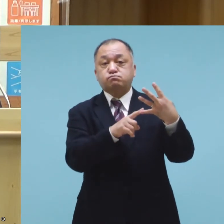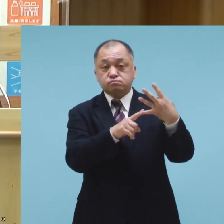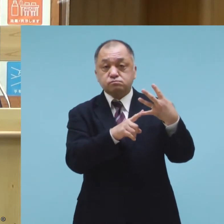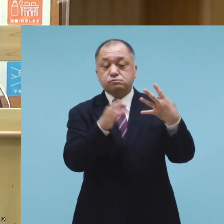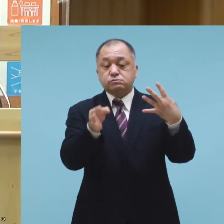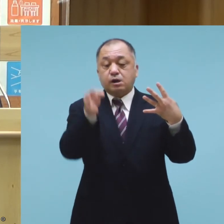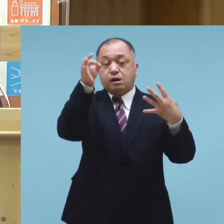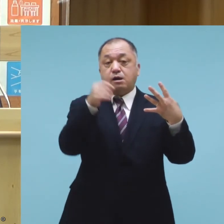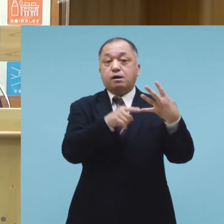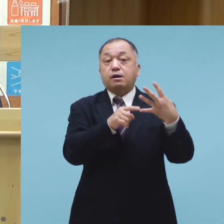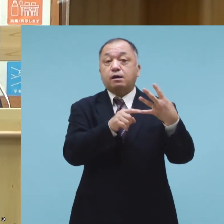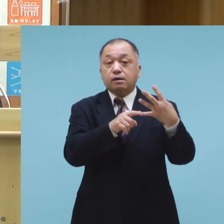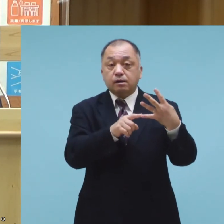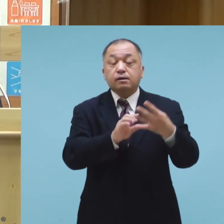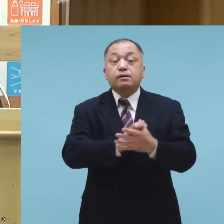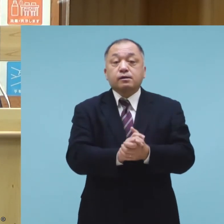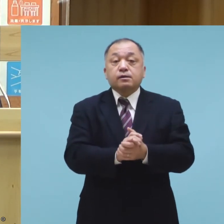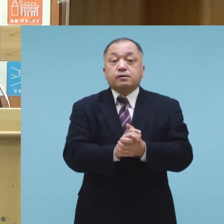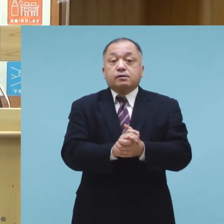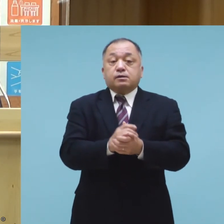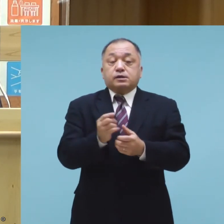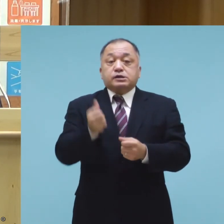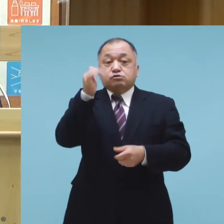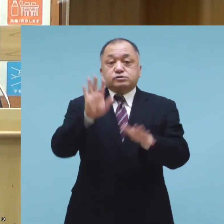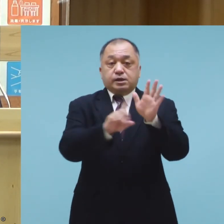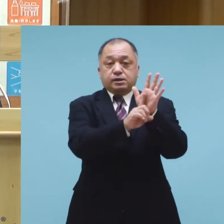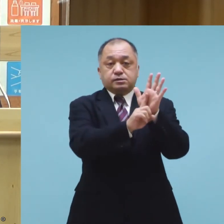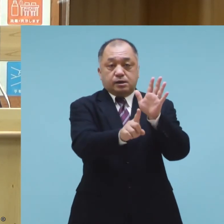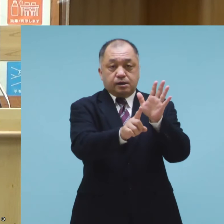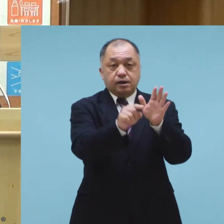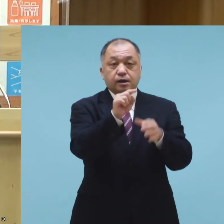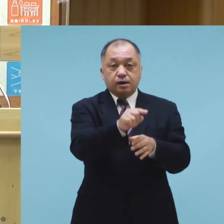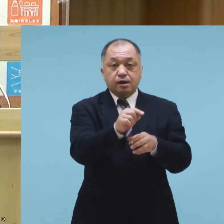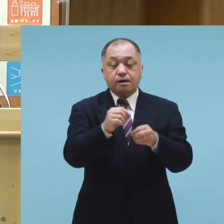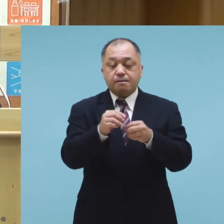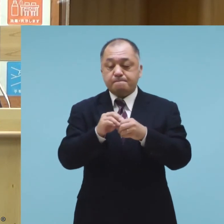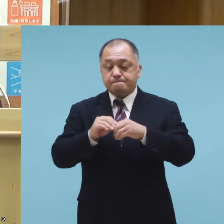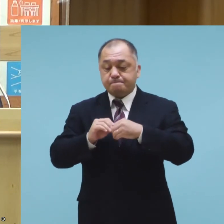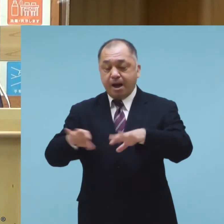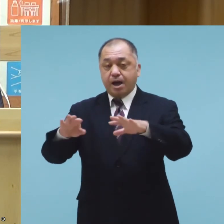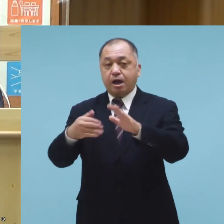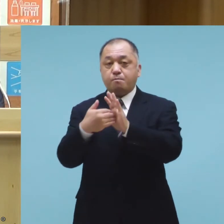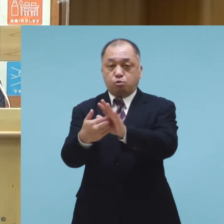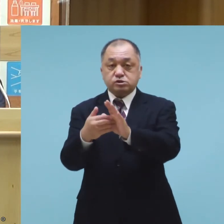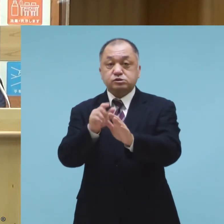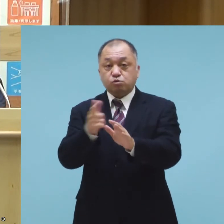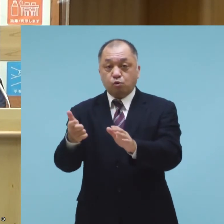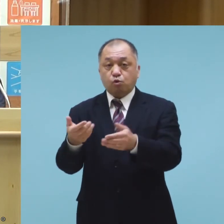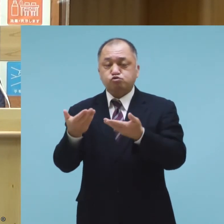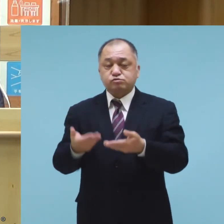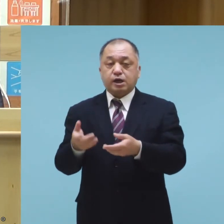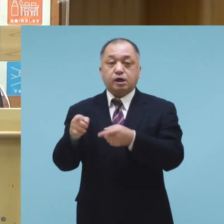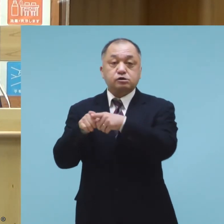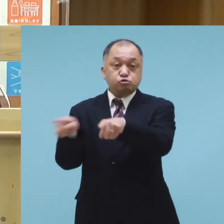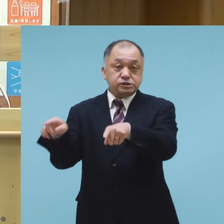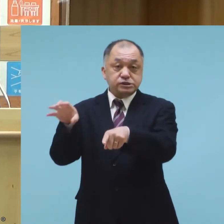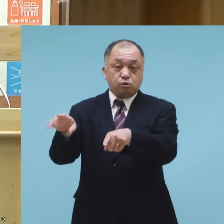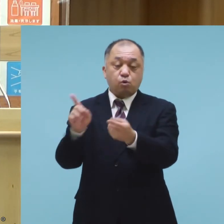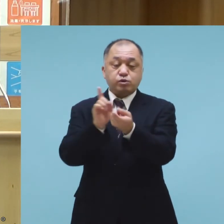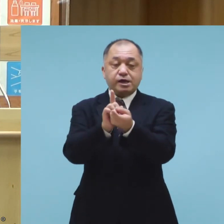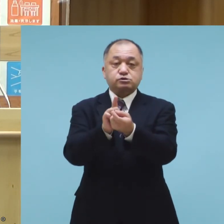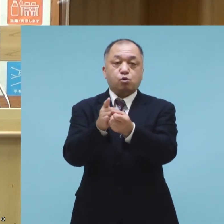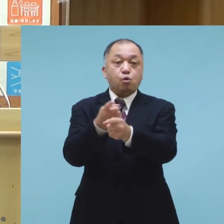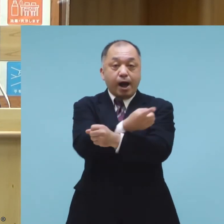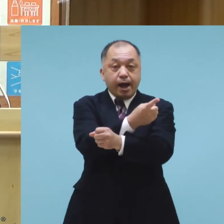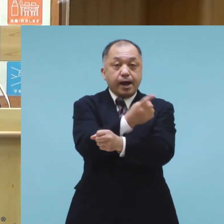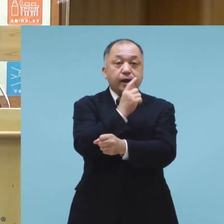して、そういった意味では緊急事態宣言、またまん延防止等重点措置の対象外の地域の中